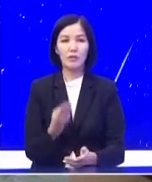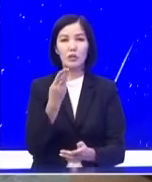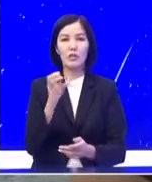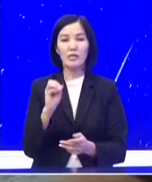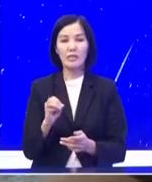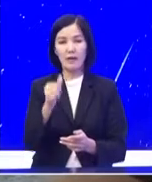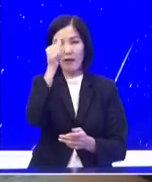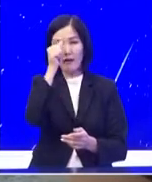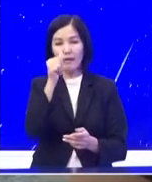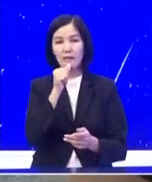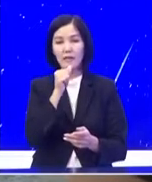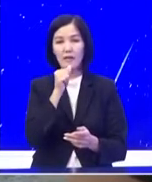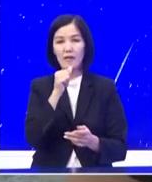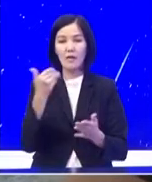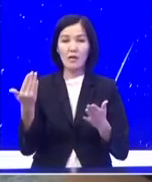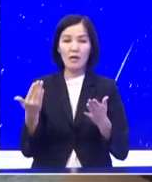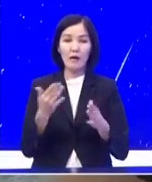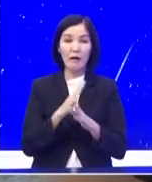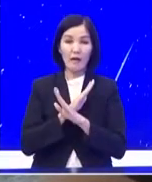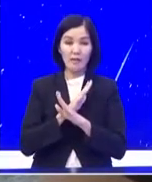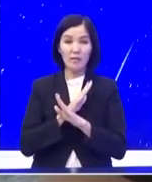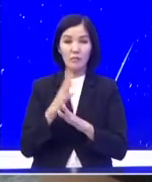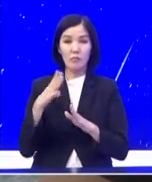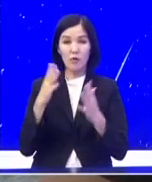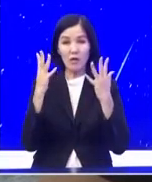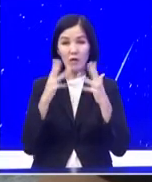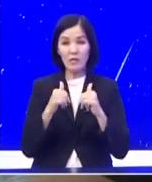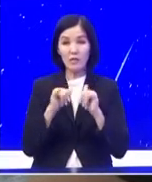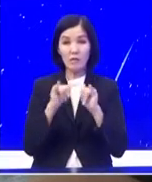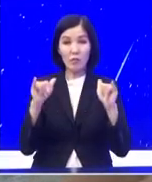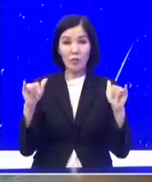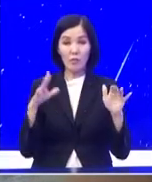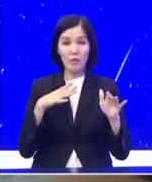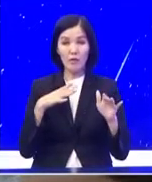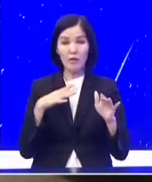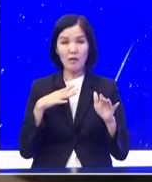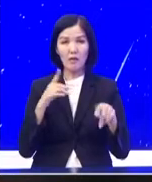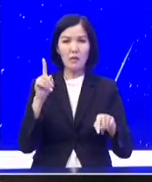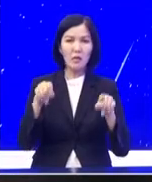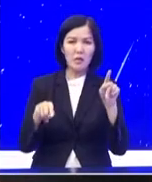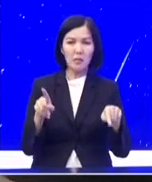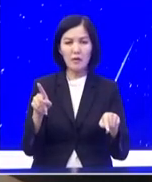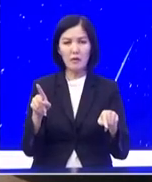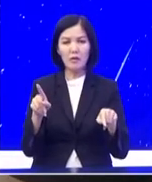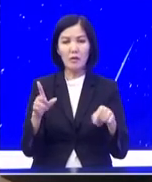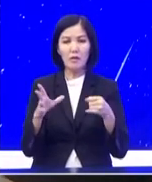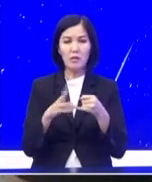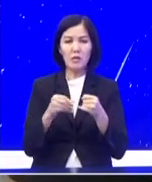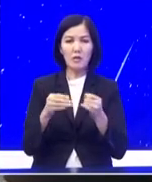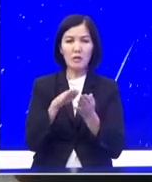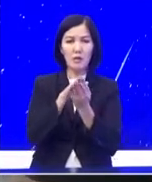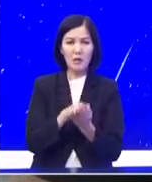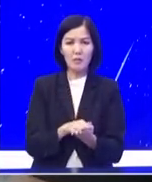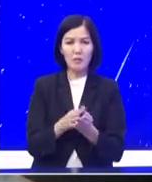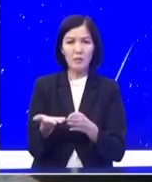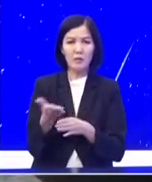маусымда жаңа қайтыс болғандардың саны өршіп кетті сол кезде. Мына кейбіреулері жаңа қабір